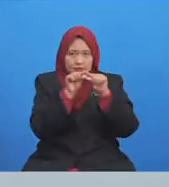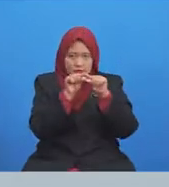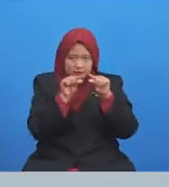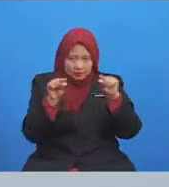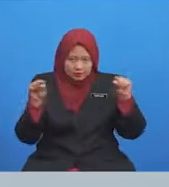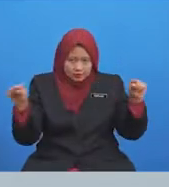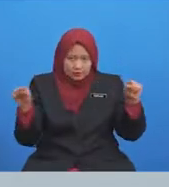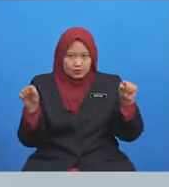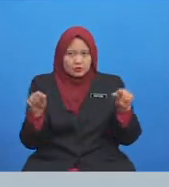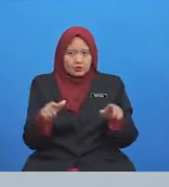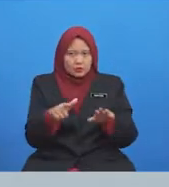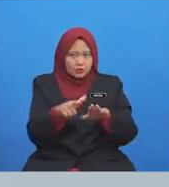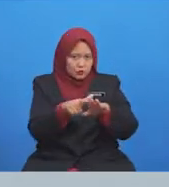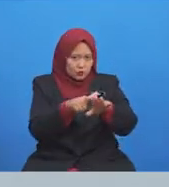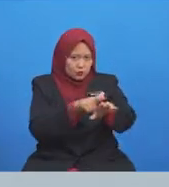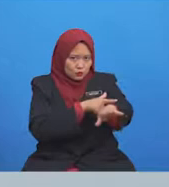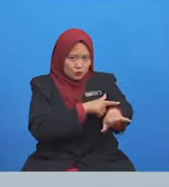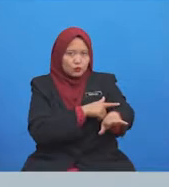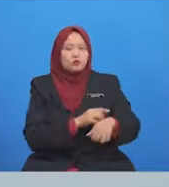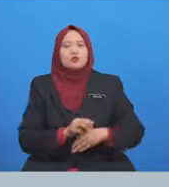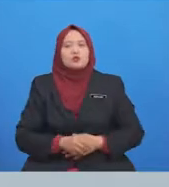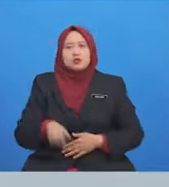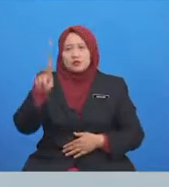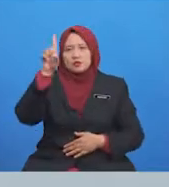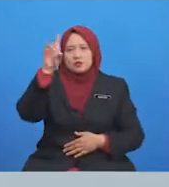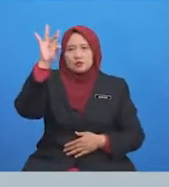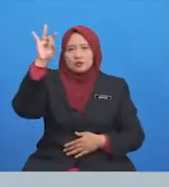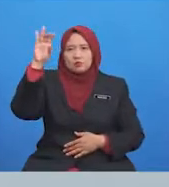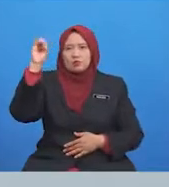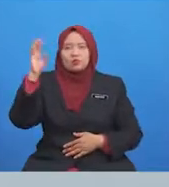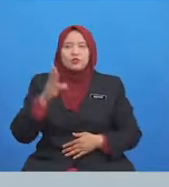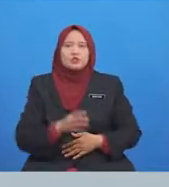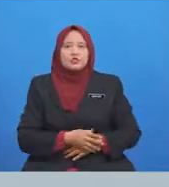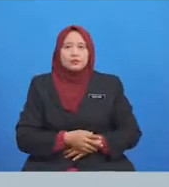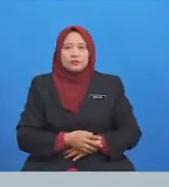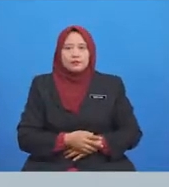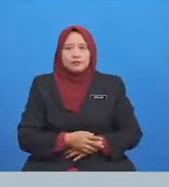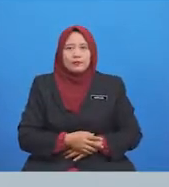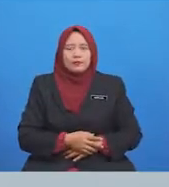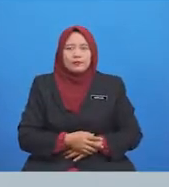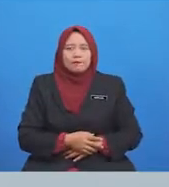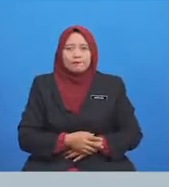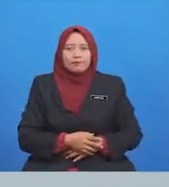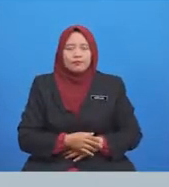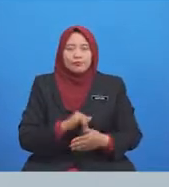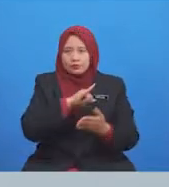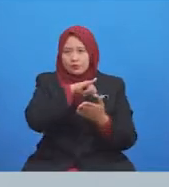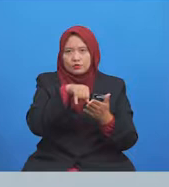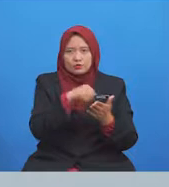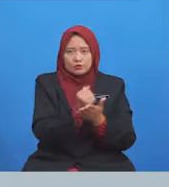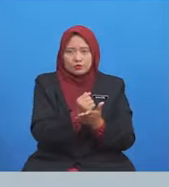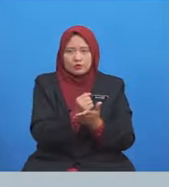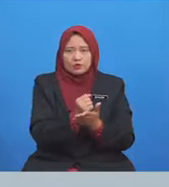garis lurus. Diingatkan bahawa jumlah hasil tambah sudut pada satu